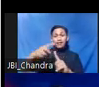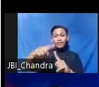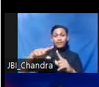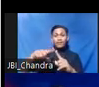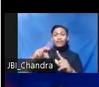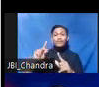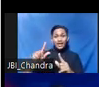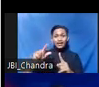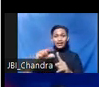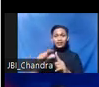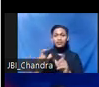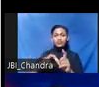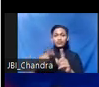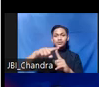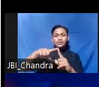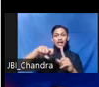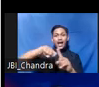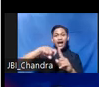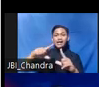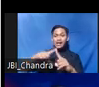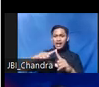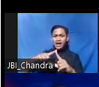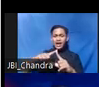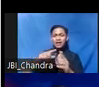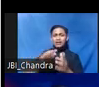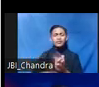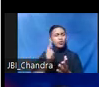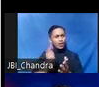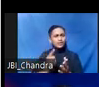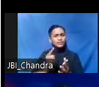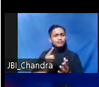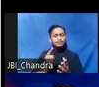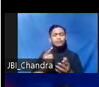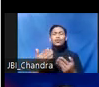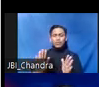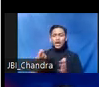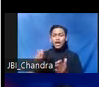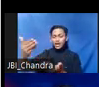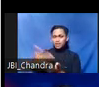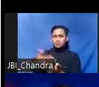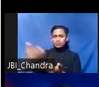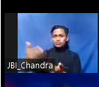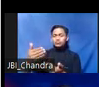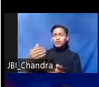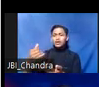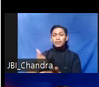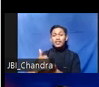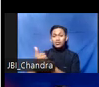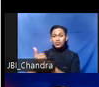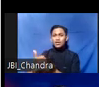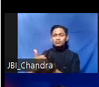mencantumkan di daftar pustaka secara lengkap dan itu nanti sudah ada formatnya dan dengan bantuan manajemen